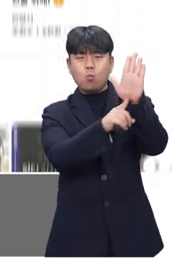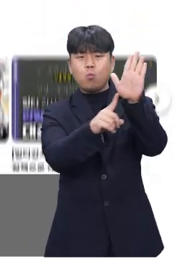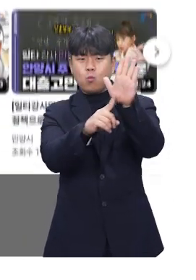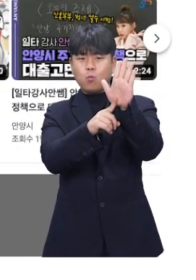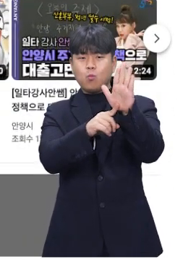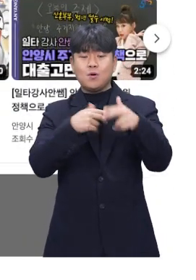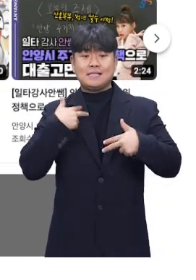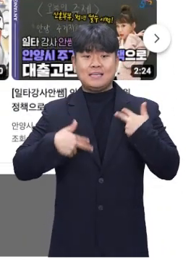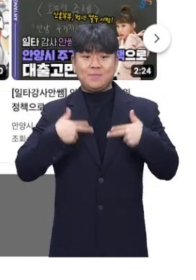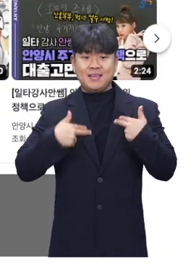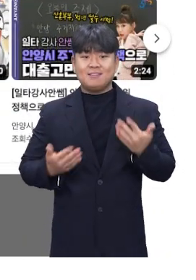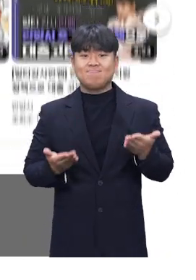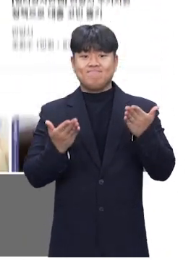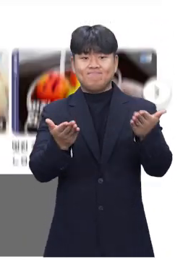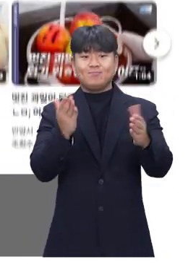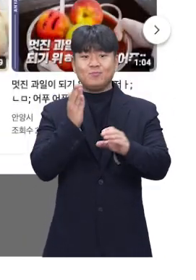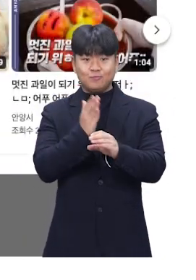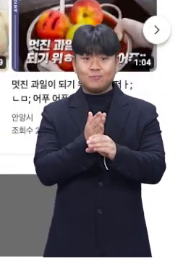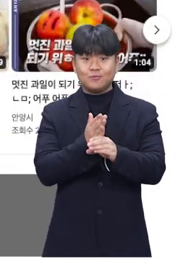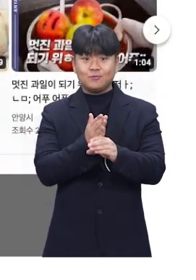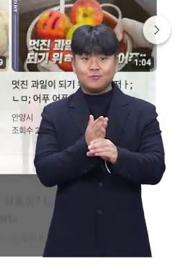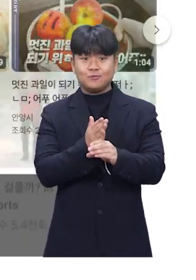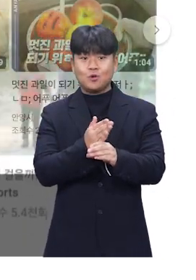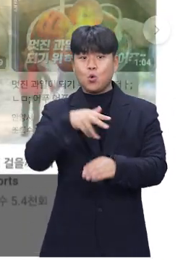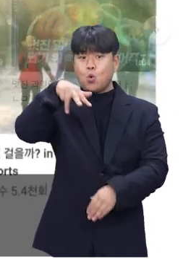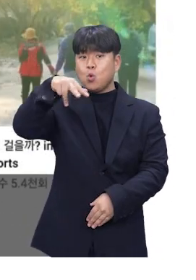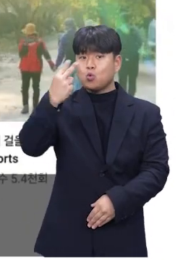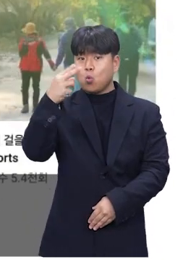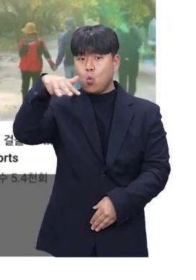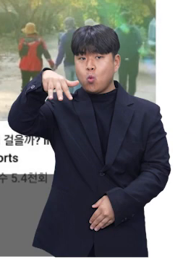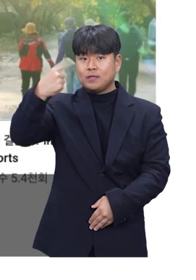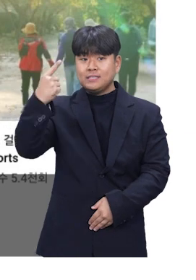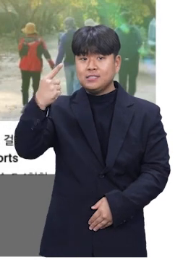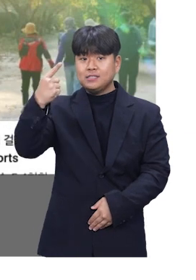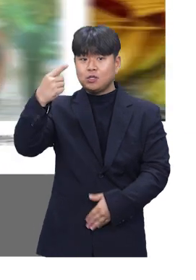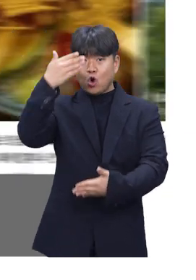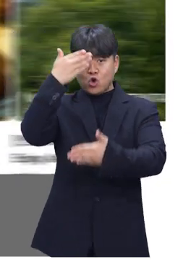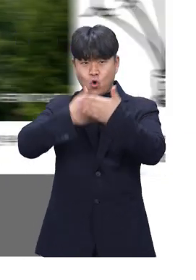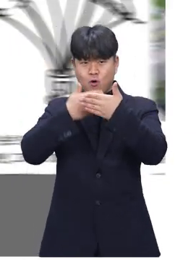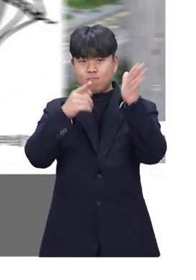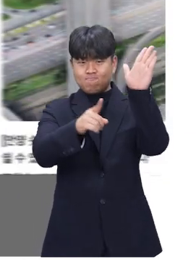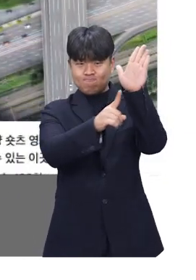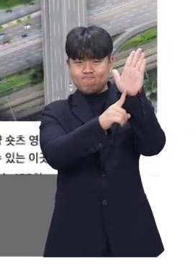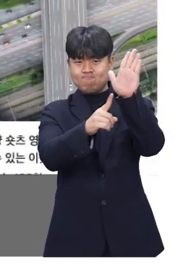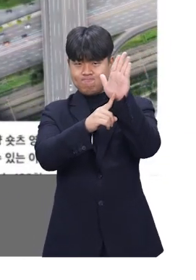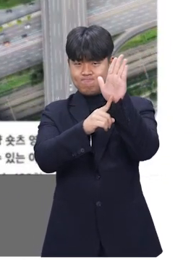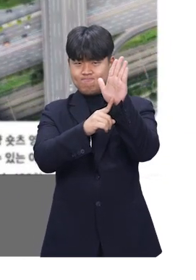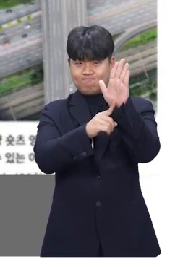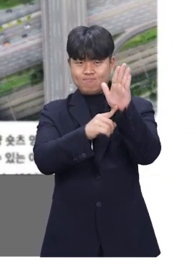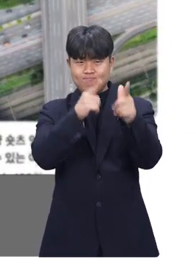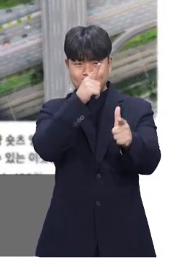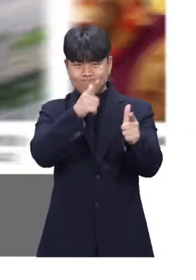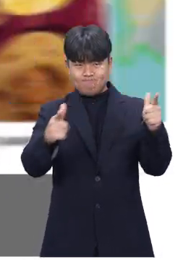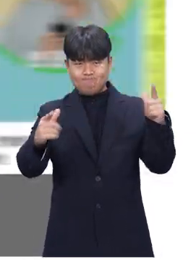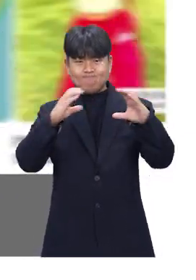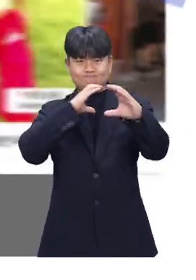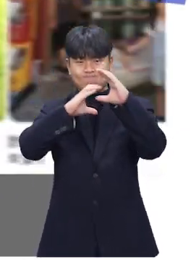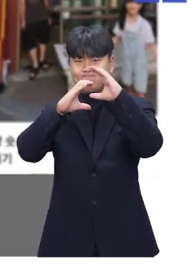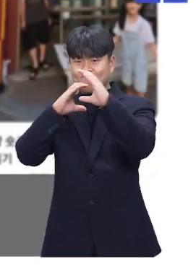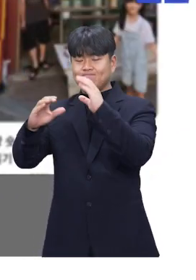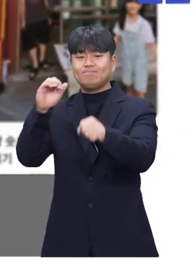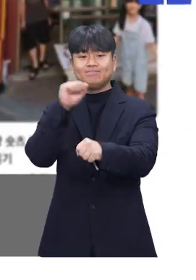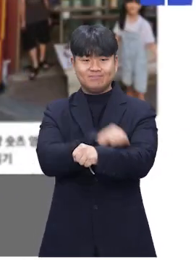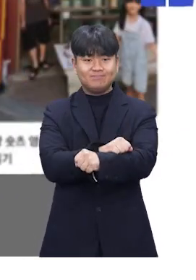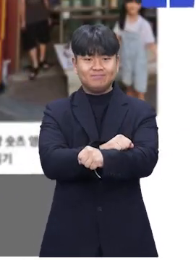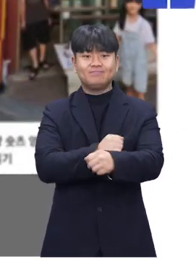등을 알기 쉽고 재미있게 전달하고 있는데요. 특히 세로형 쇼츠 영상 등 트렌드에 맞춘 콘텐츠로 보다 많은